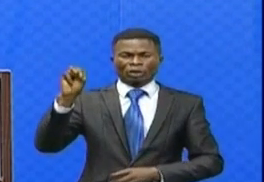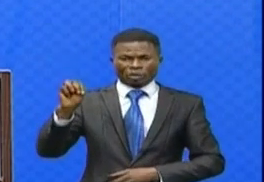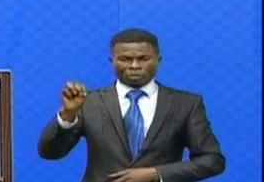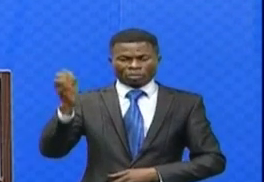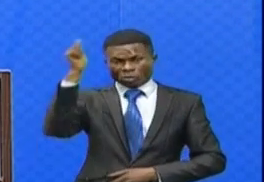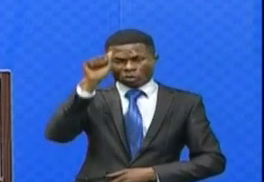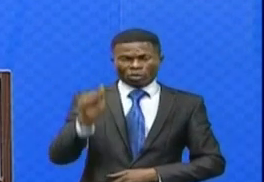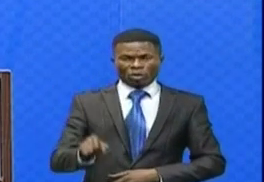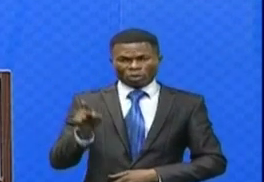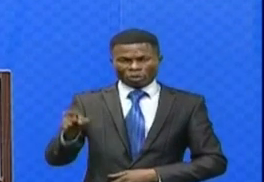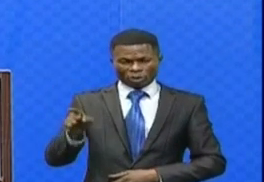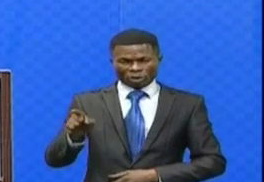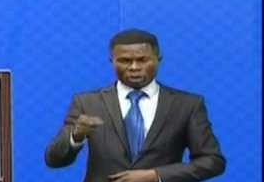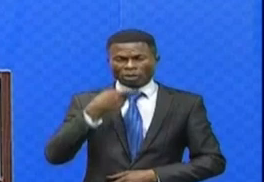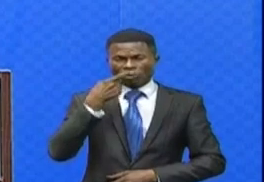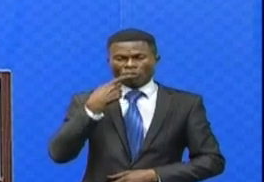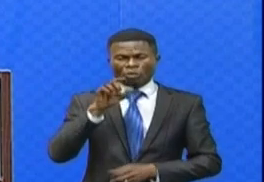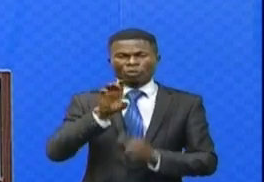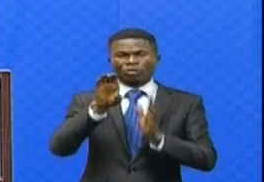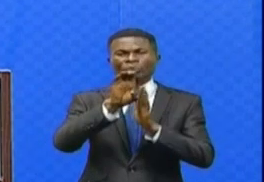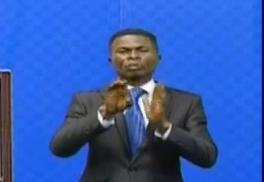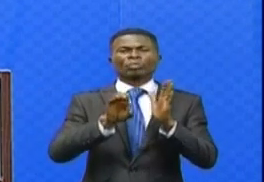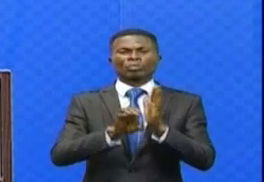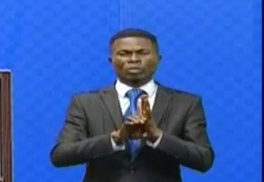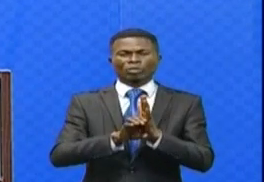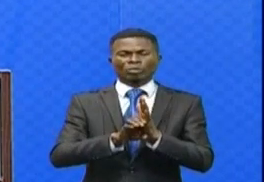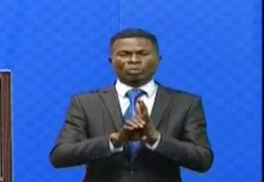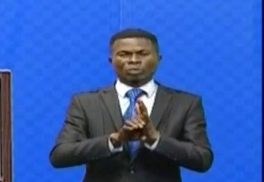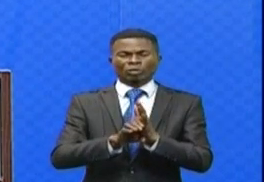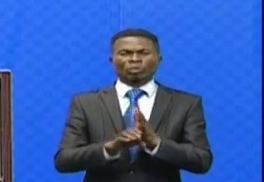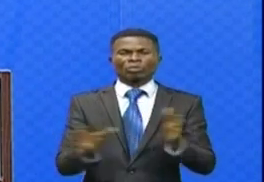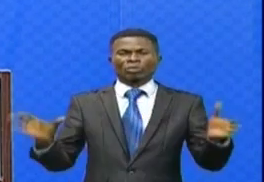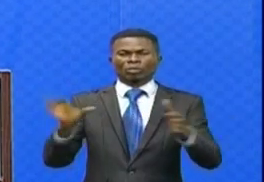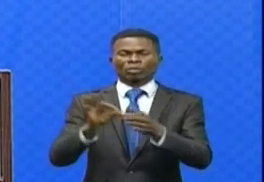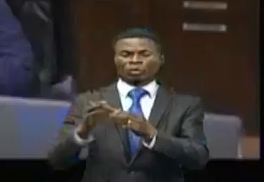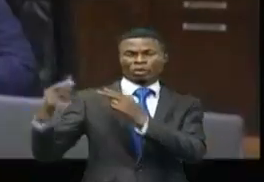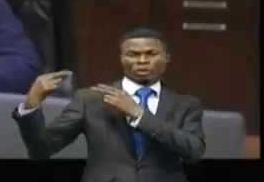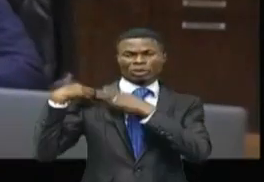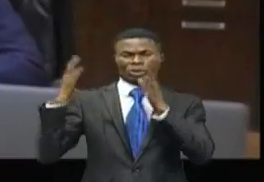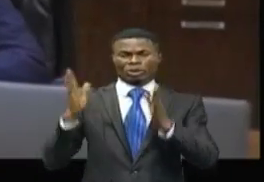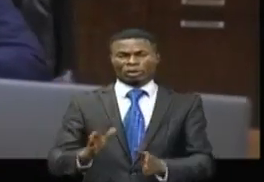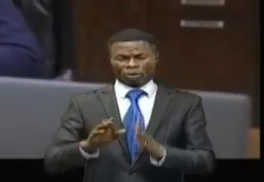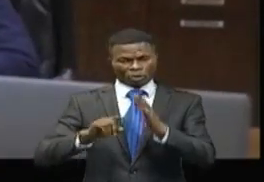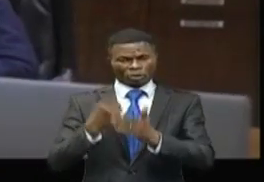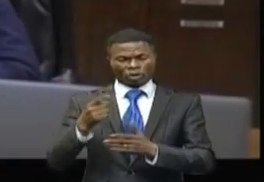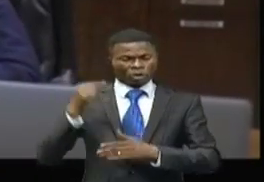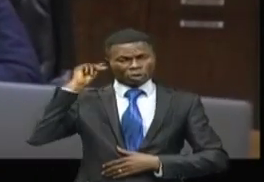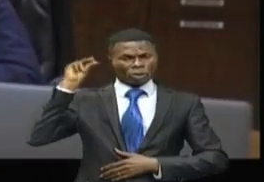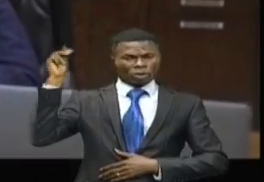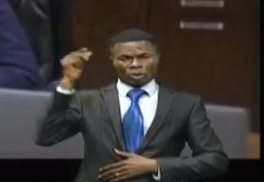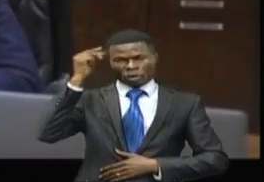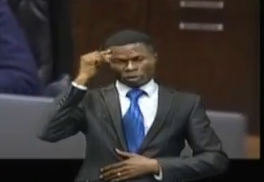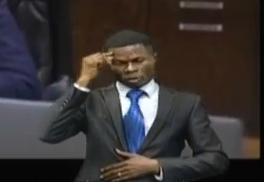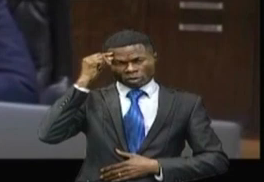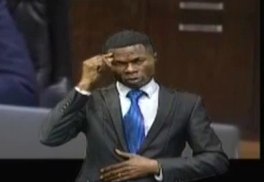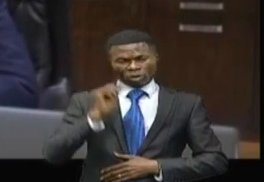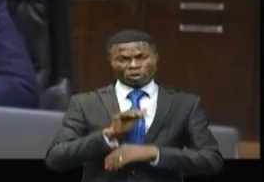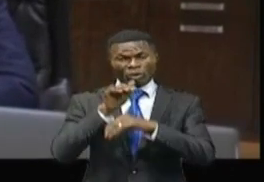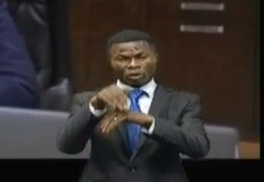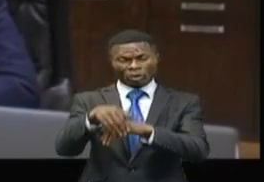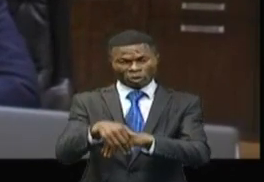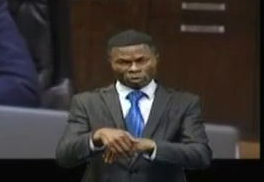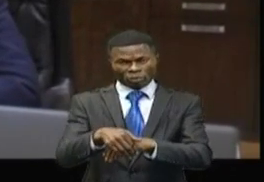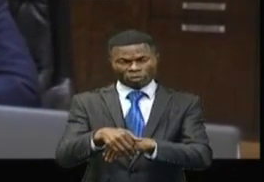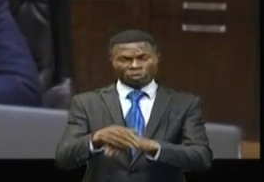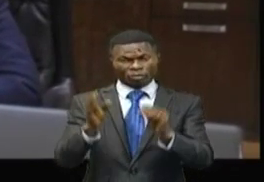qu'il s'agisse de conditions à rélever liés à la responsabilité directe du gouvernement quel exemple d'engagement pris par le